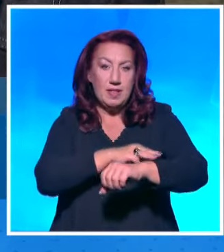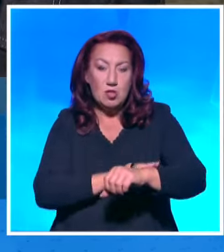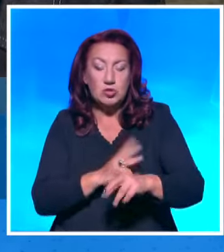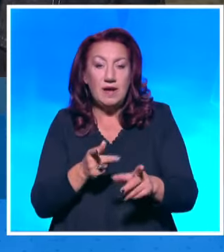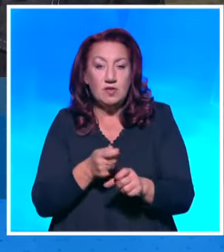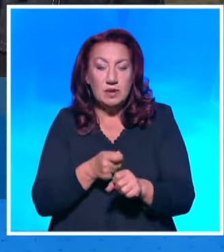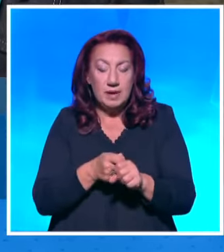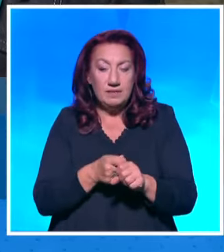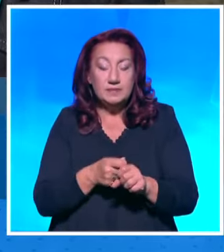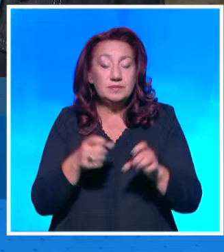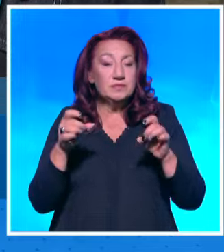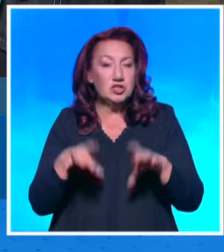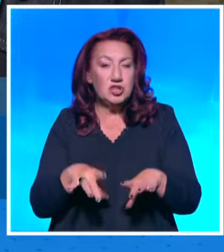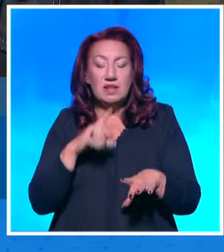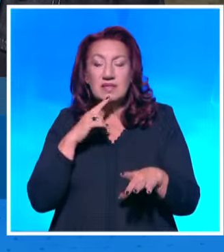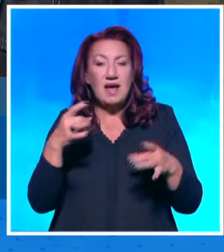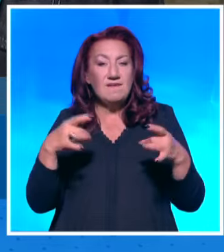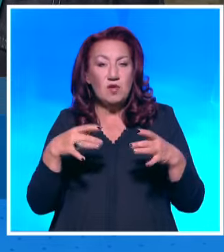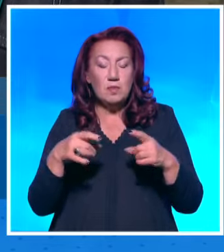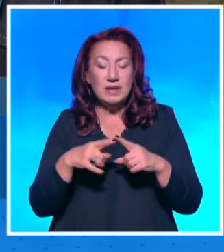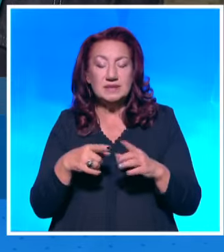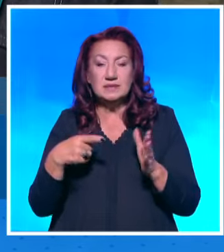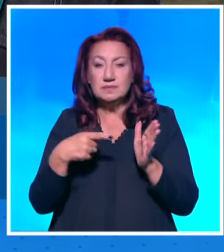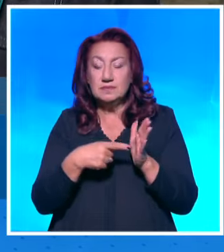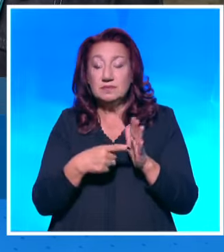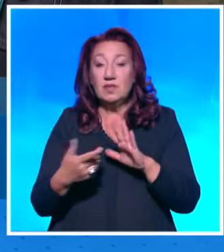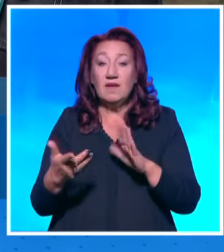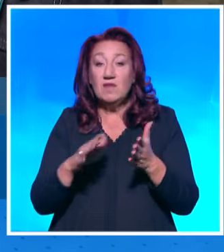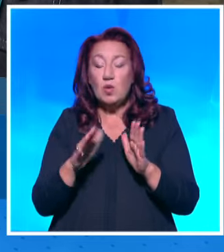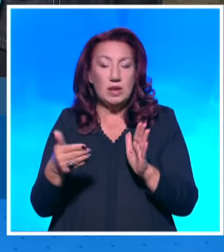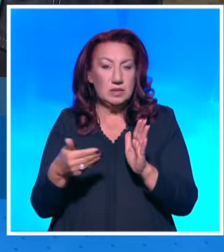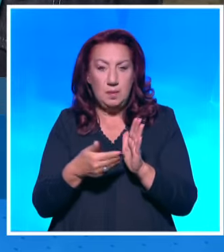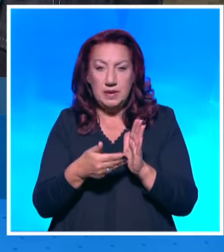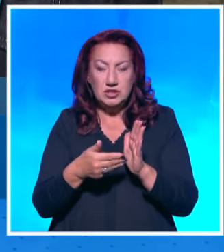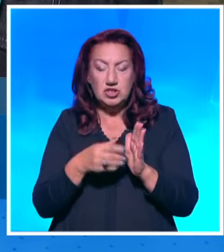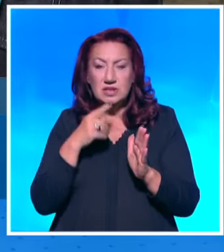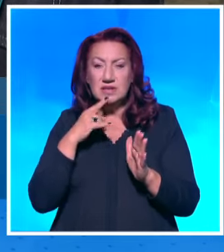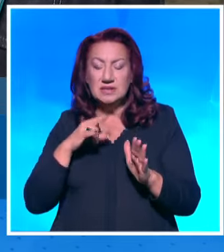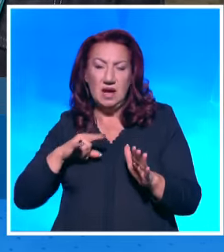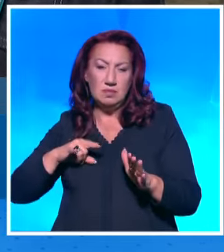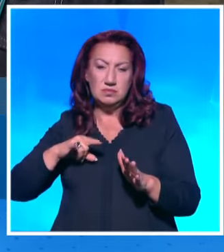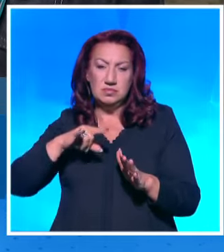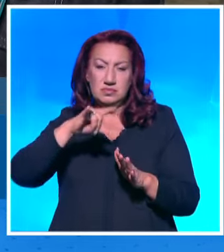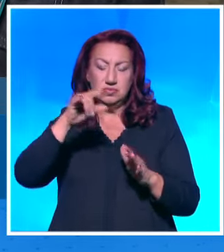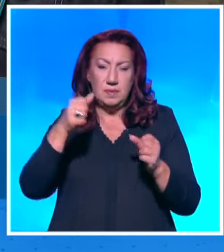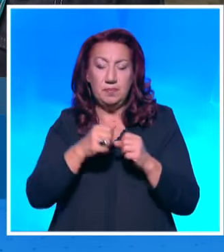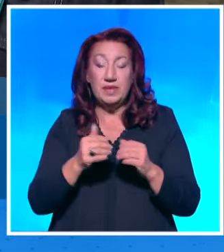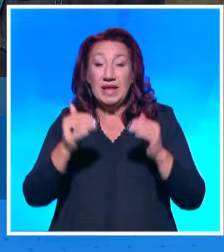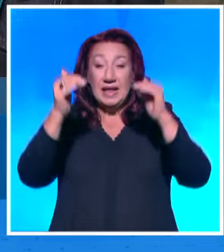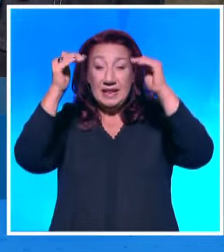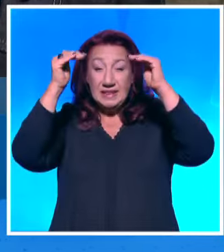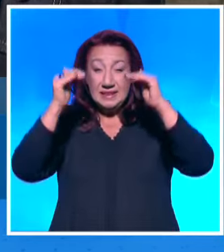BTV, първоначалните данни от черната кутия сочат, че вероятната причина за авиокатастрофата е нисък полет